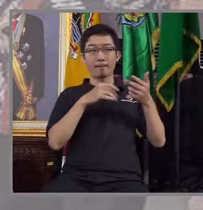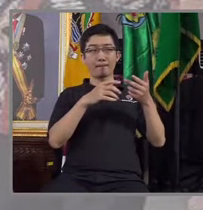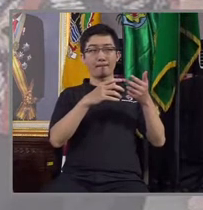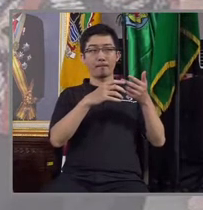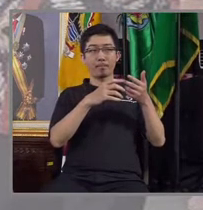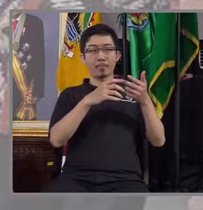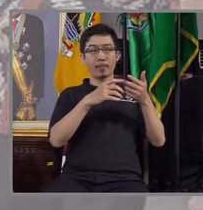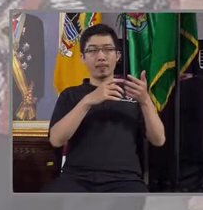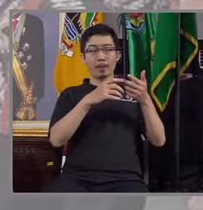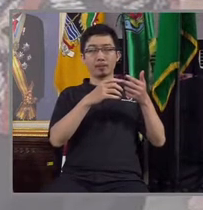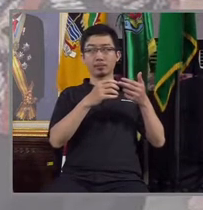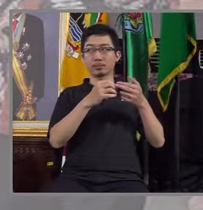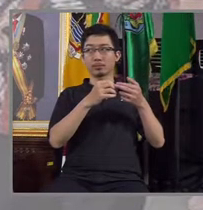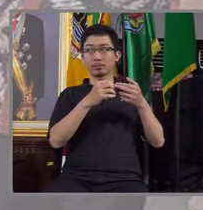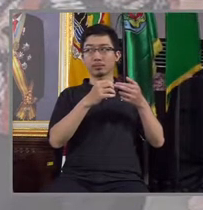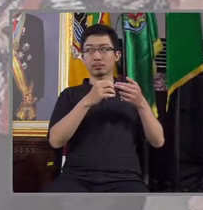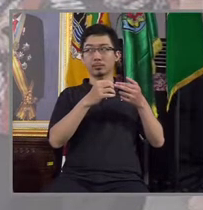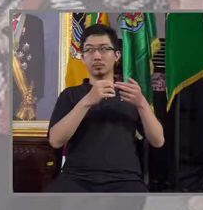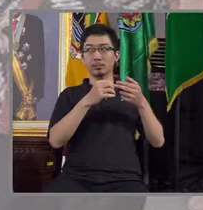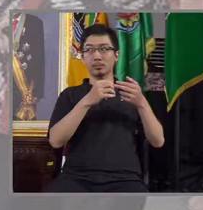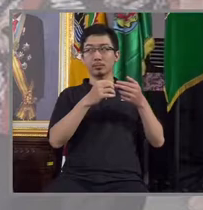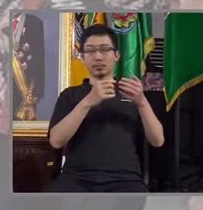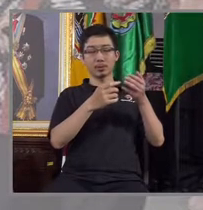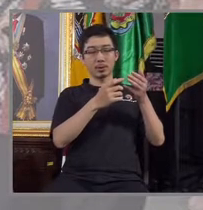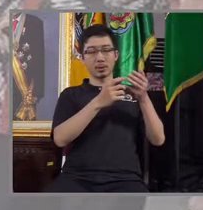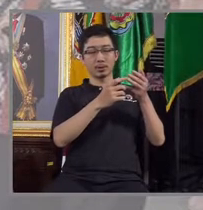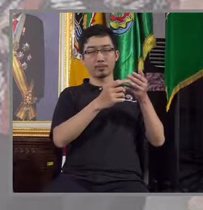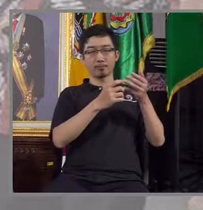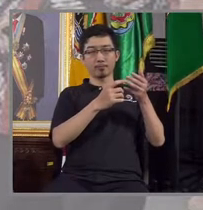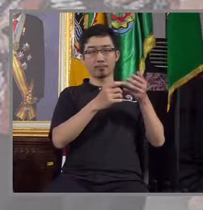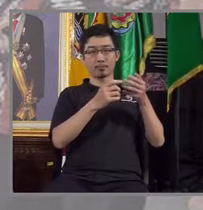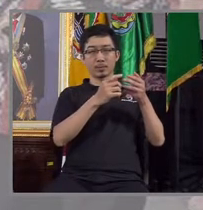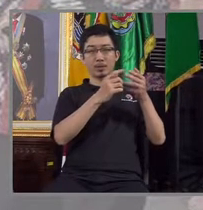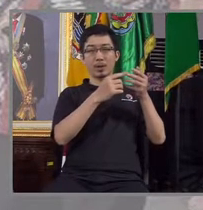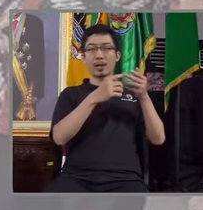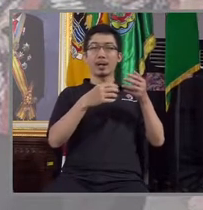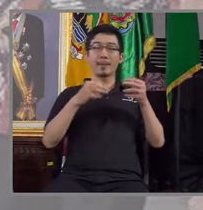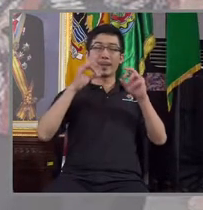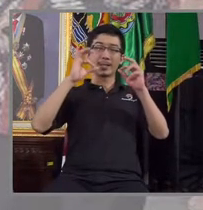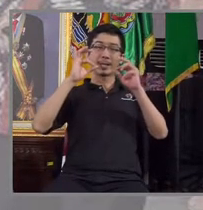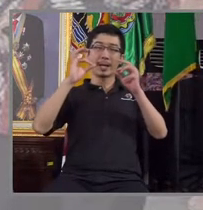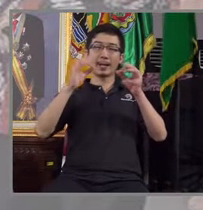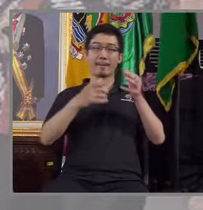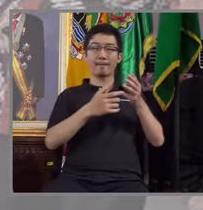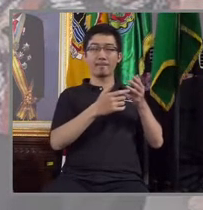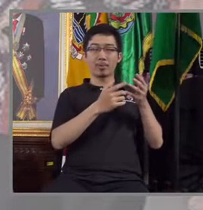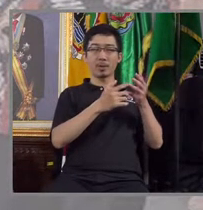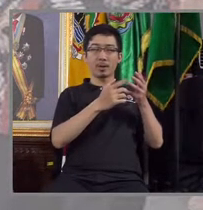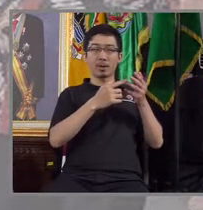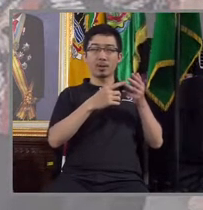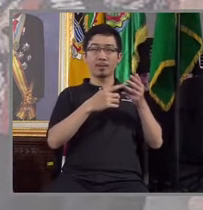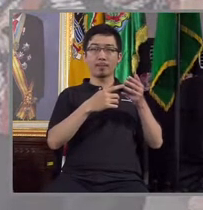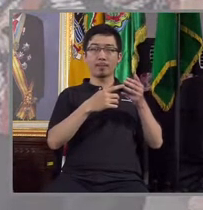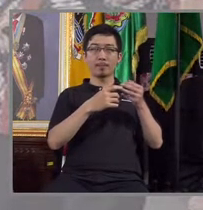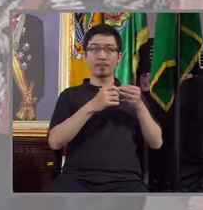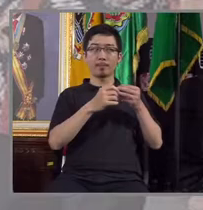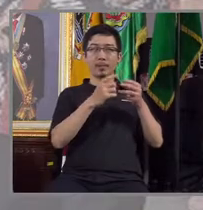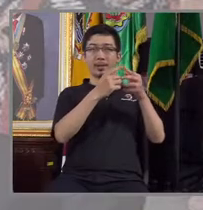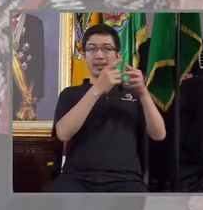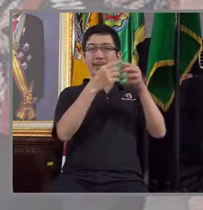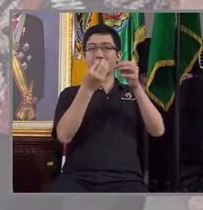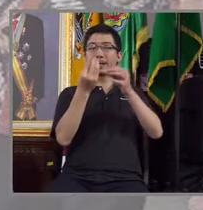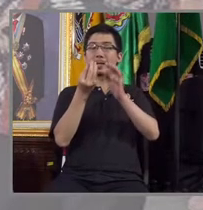kita sebut waras Hai pendidikan kita sebut Wasis ekonomi kerakyatan kita sebut